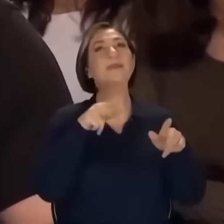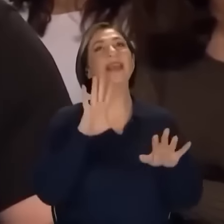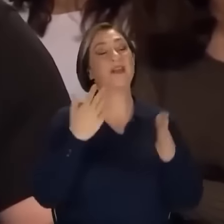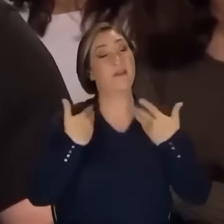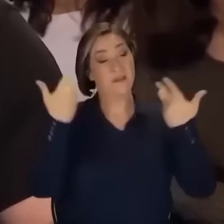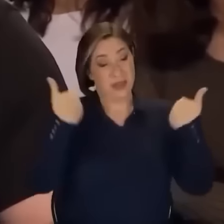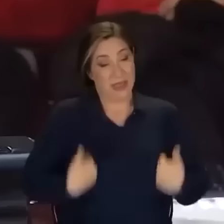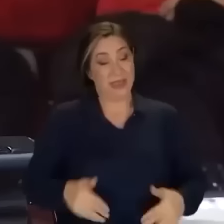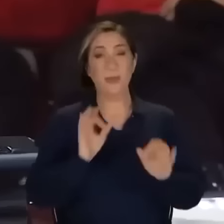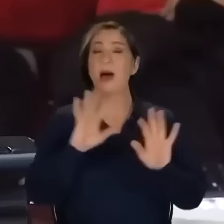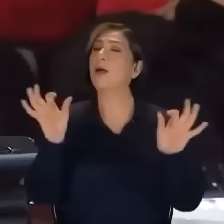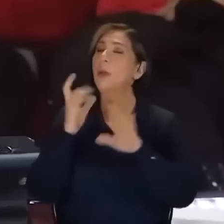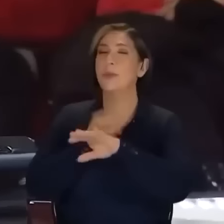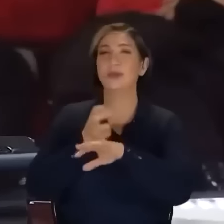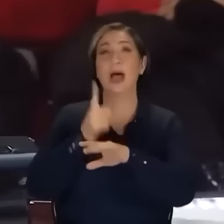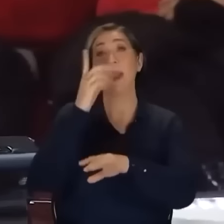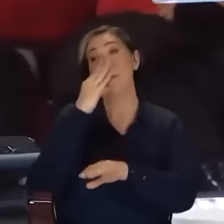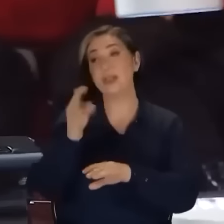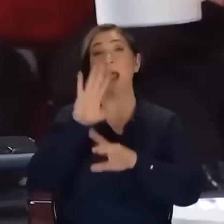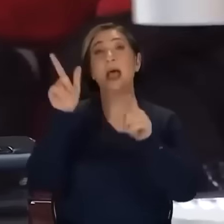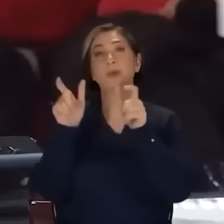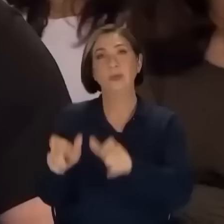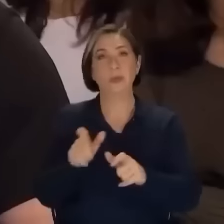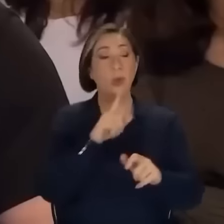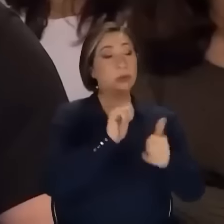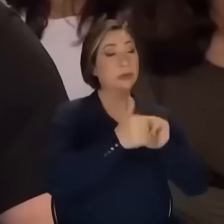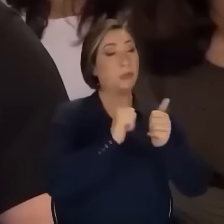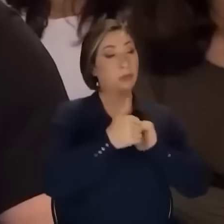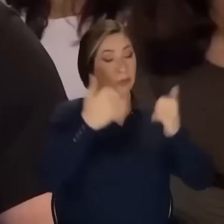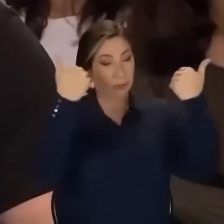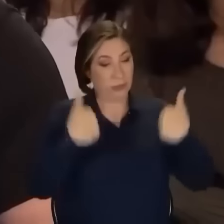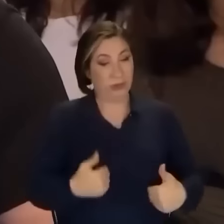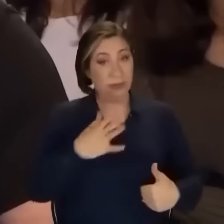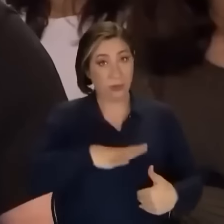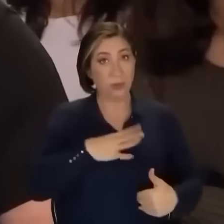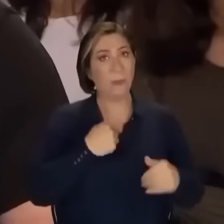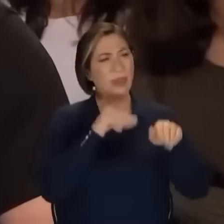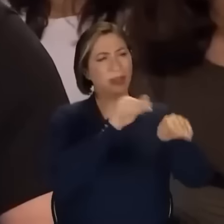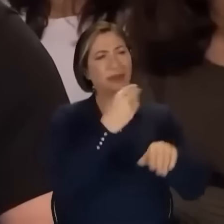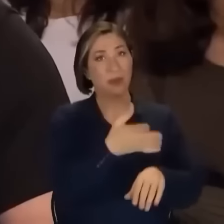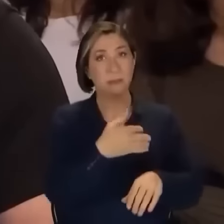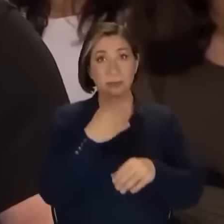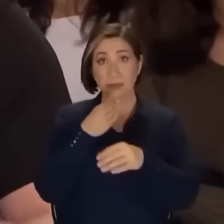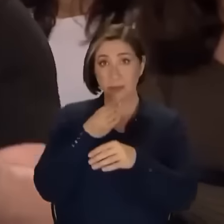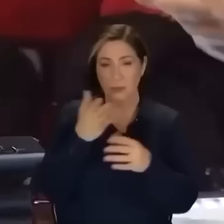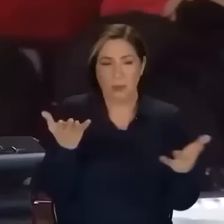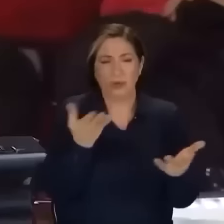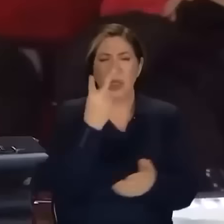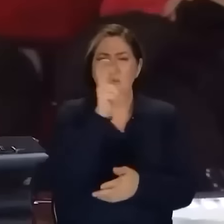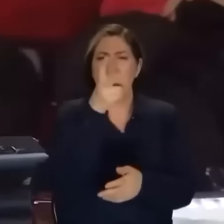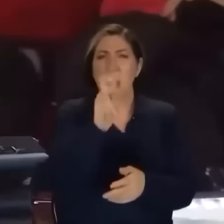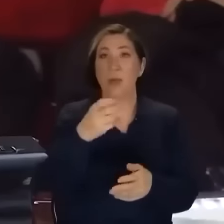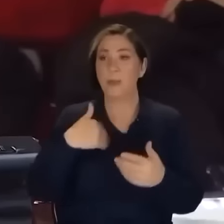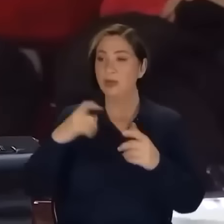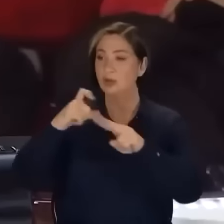Fiziği çok iyi har p har pirade görüyor Allah bağışlasın Allah hepimizin ba o sportif görünüme kavuşmak istiyorsan yardımcı olabilirim Ciddi mi söylüyorsun ne olacak abi ik ay